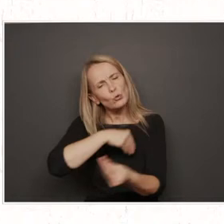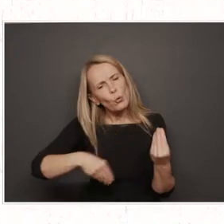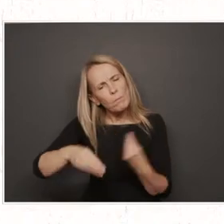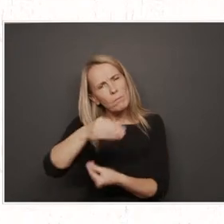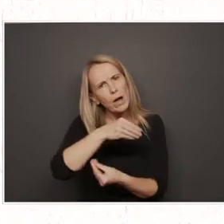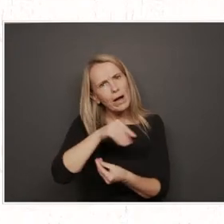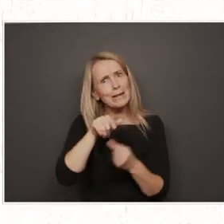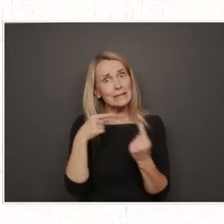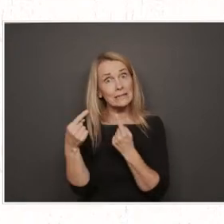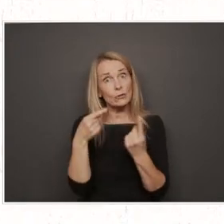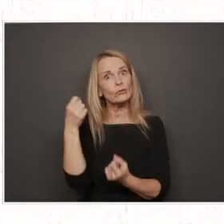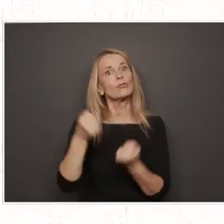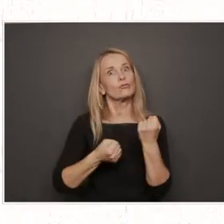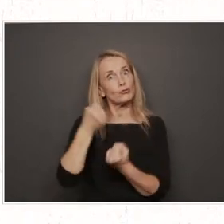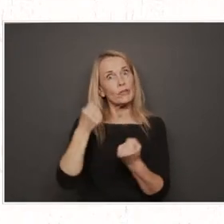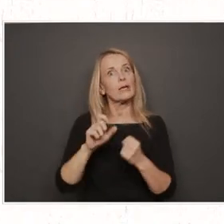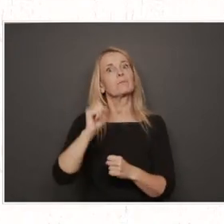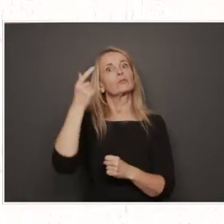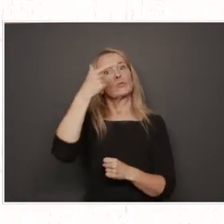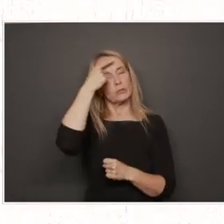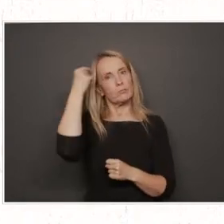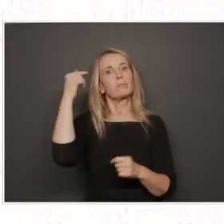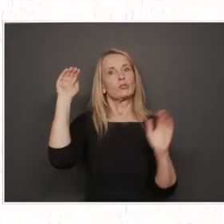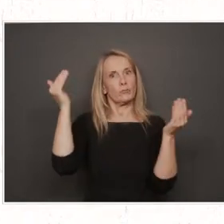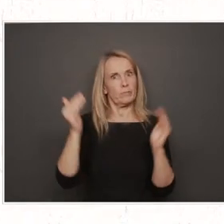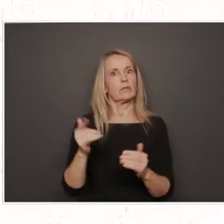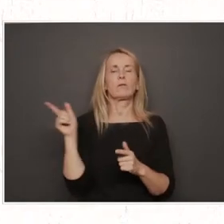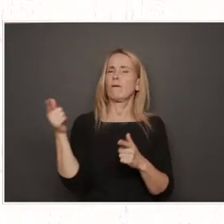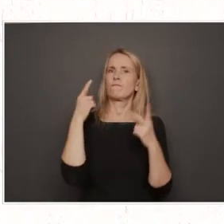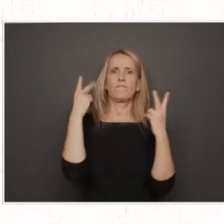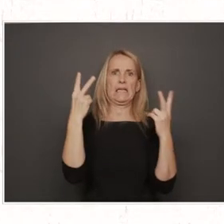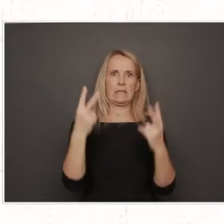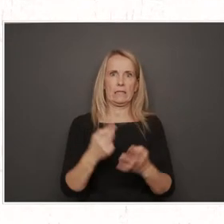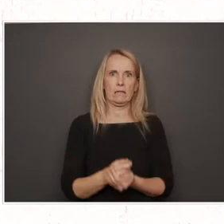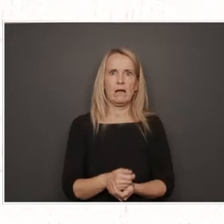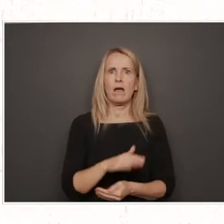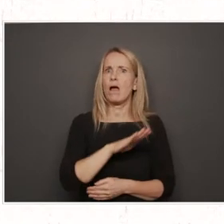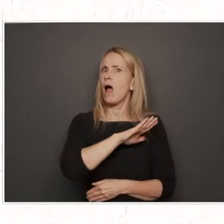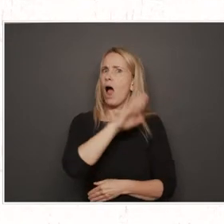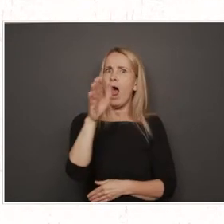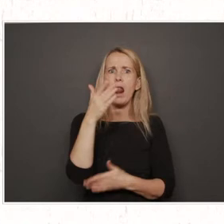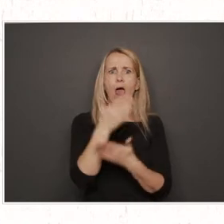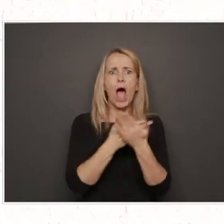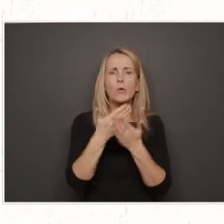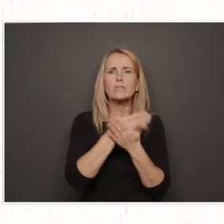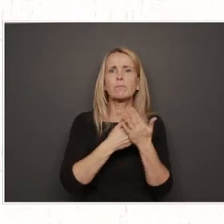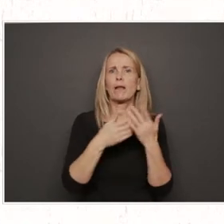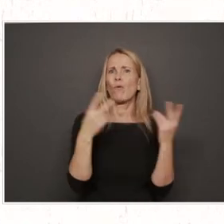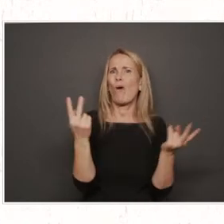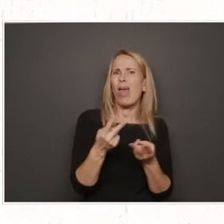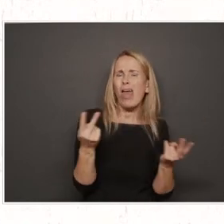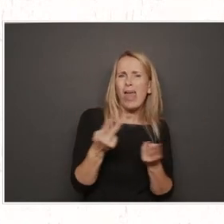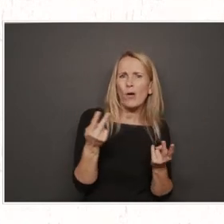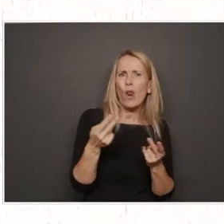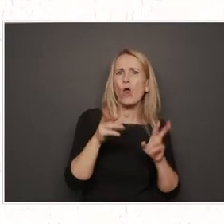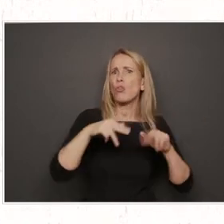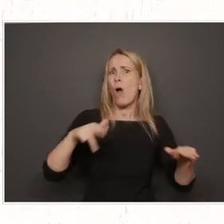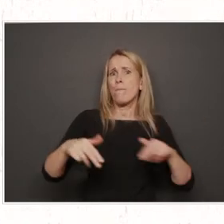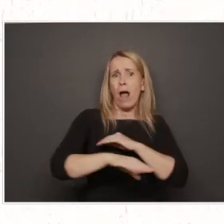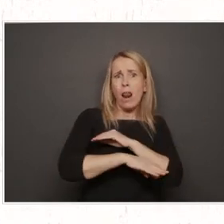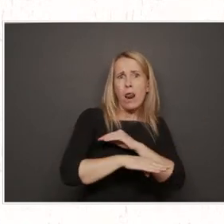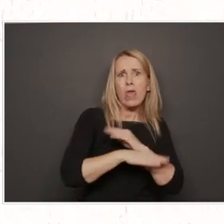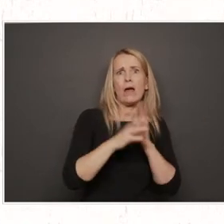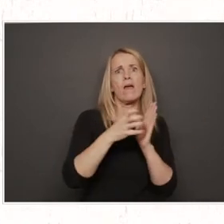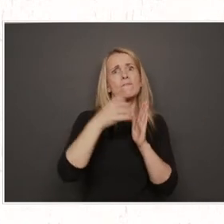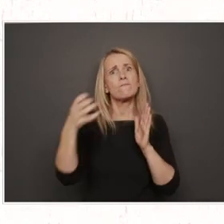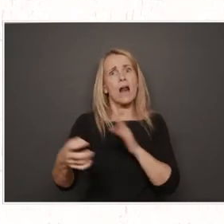schwierigen Situationen, mit Menschen mit Beeinträchtigungen wichtig. Alle Auszubildenden, egal ob reguläre Lehre, verlängerte